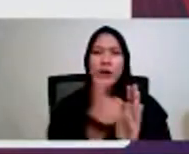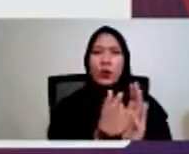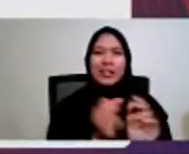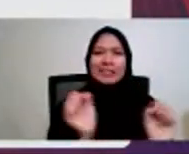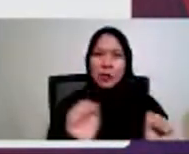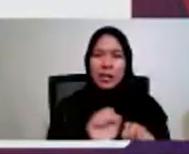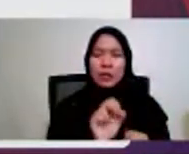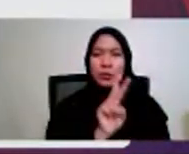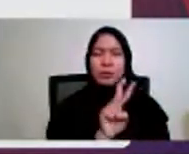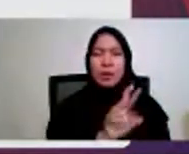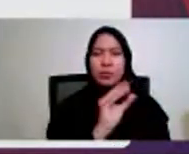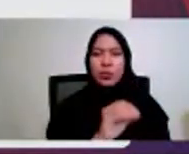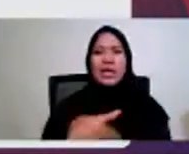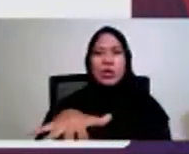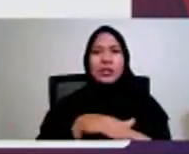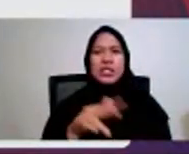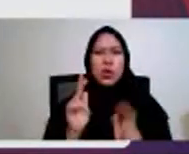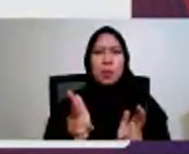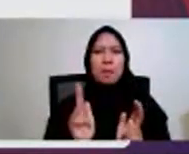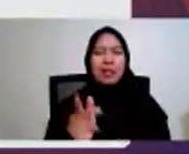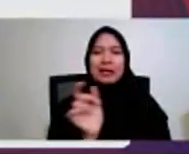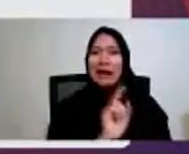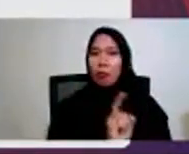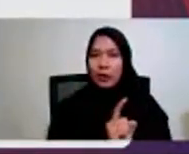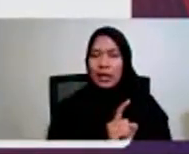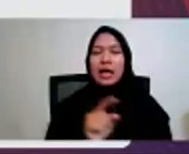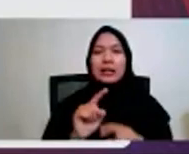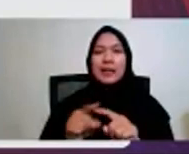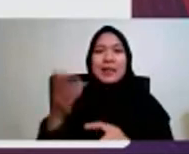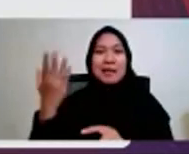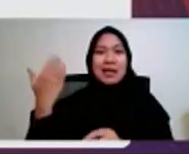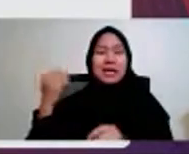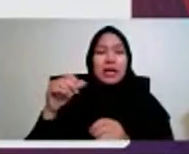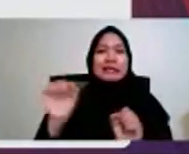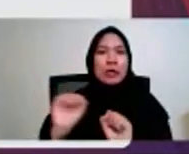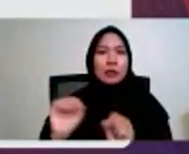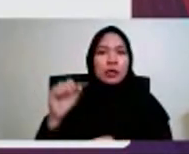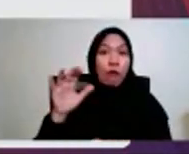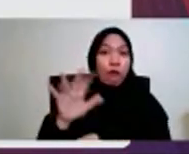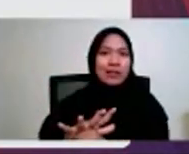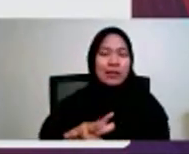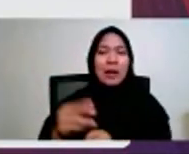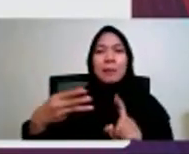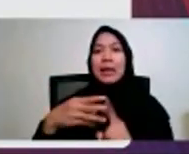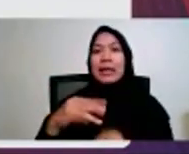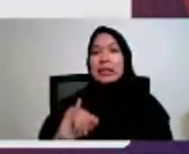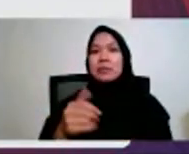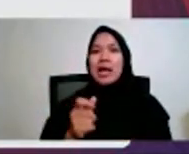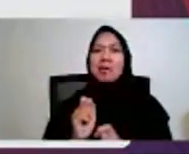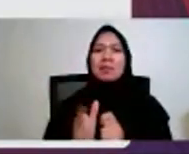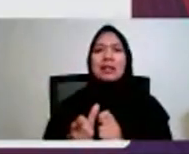kondisi normal tidak boleh dilakukan pada dalam kondisi kemarin covert kemarin makanya by bisa membeli